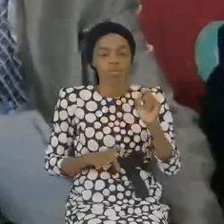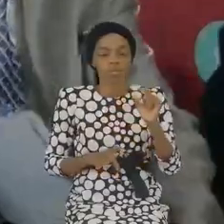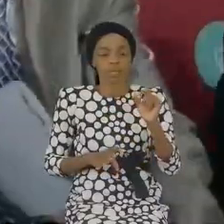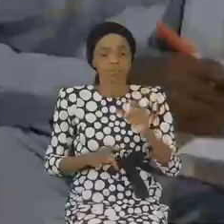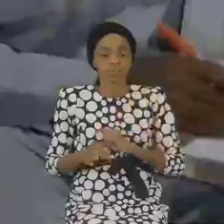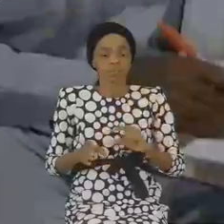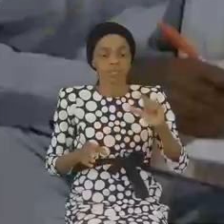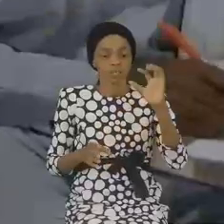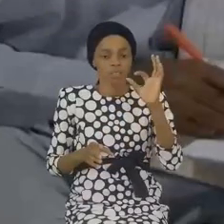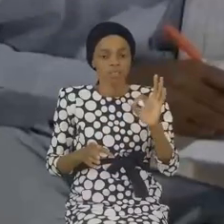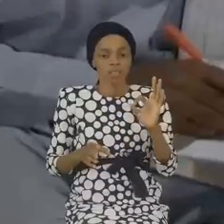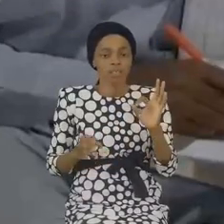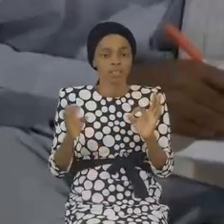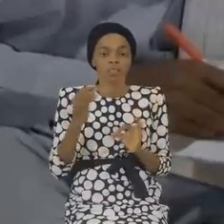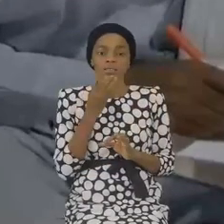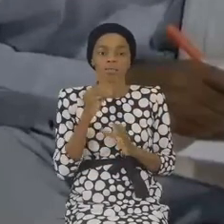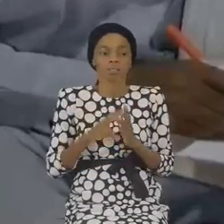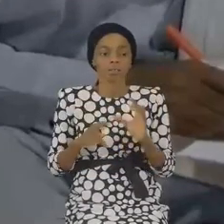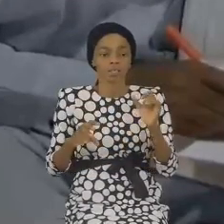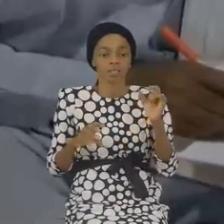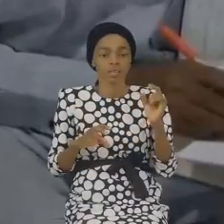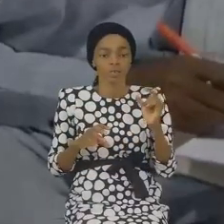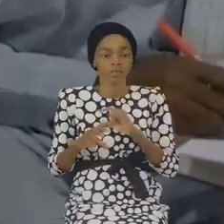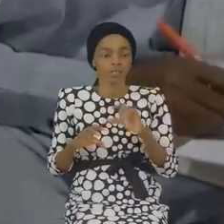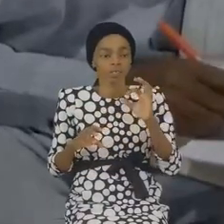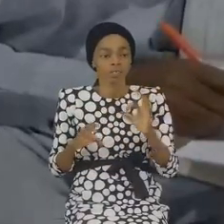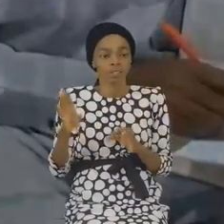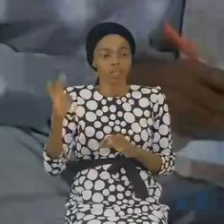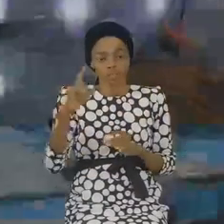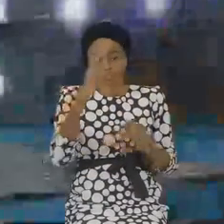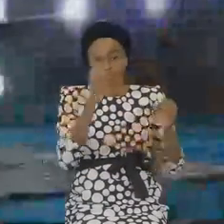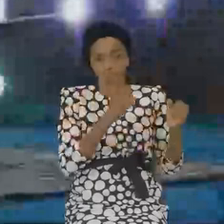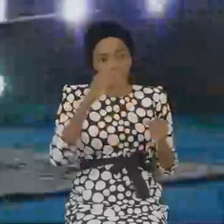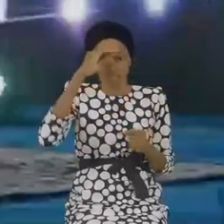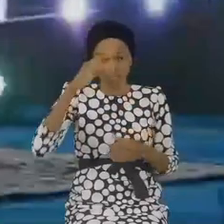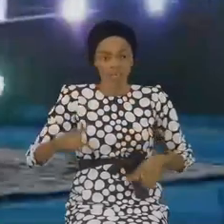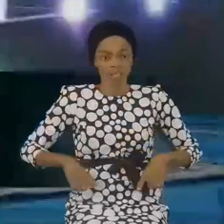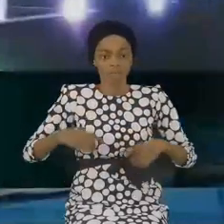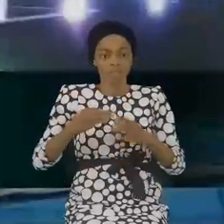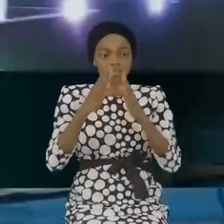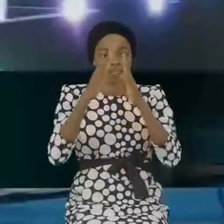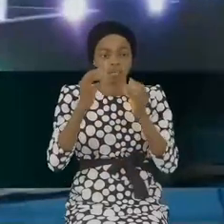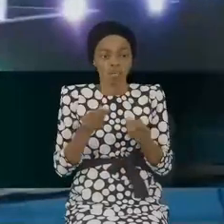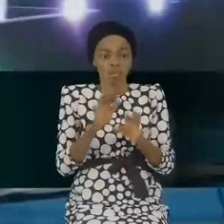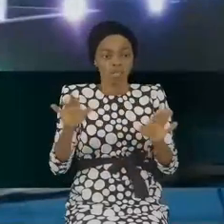Hébreux 11, verset 9. C'est pas. Hébreux 11.